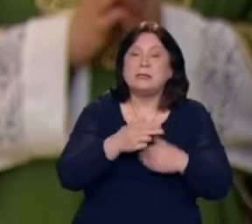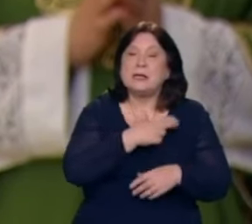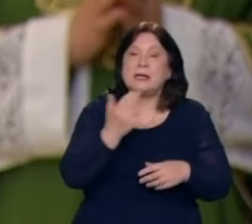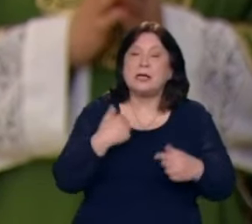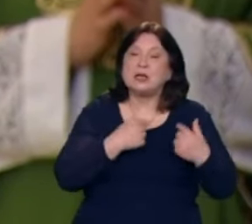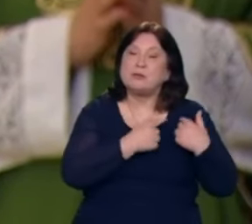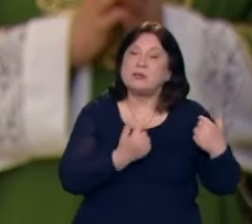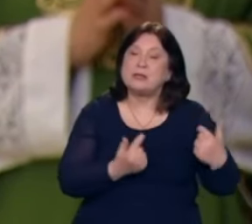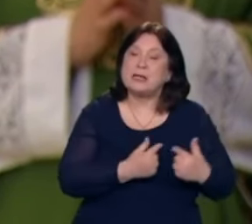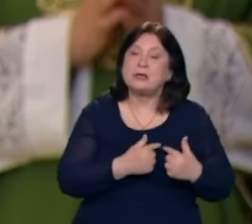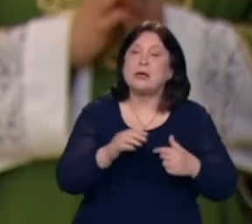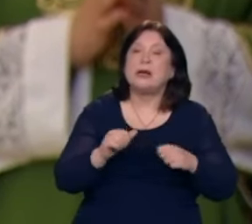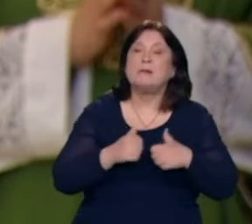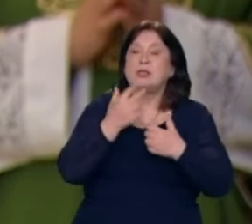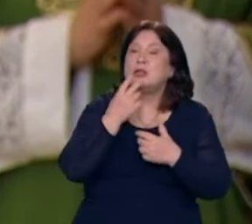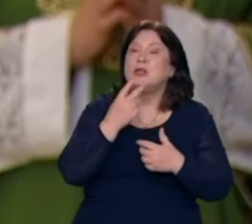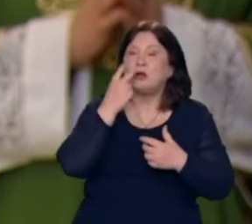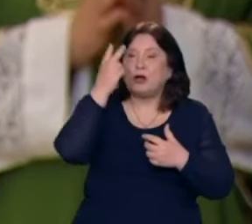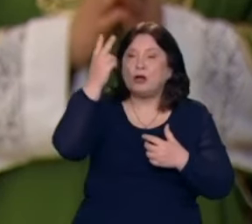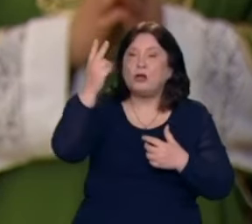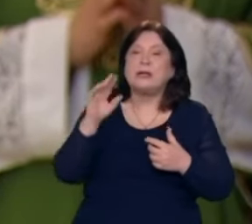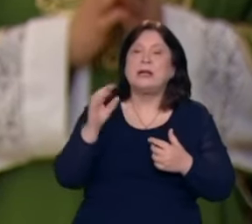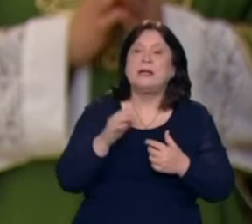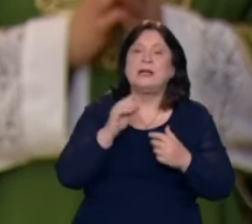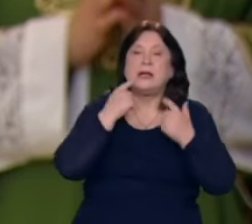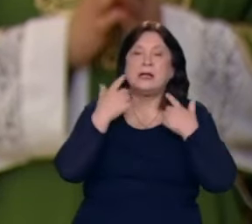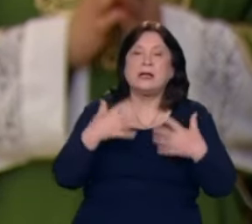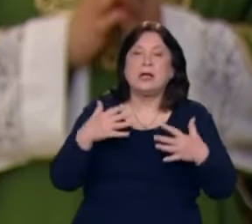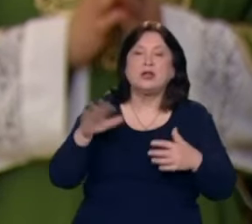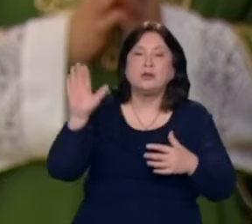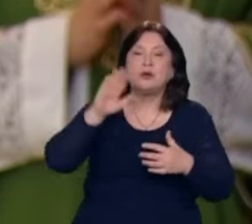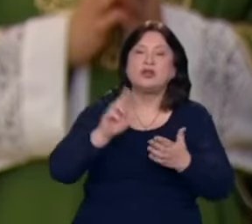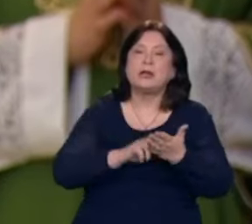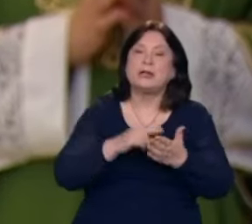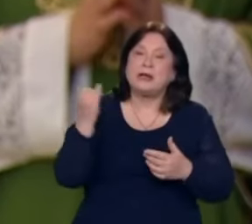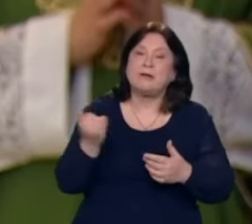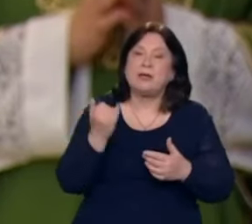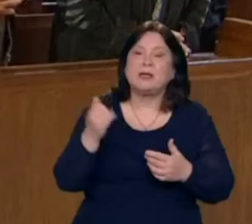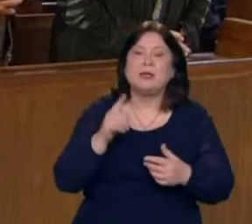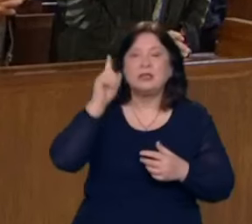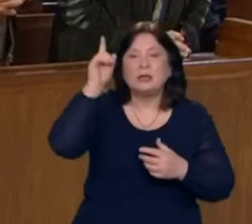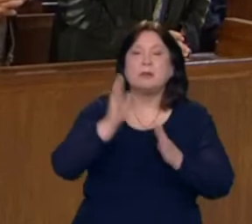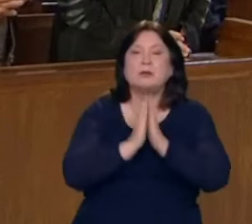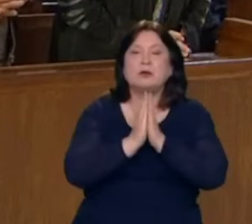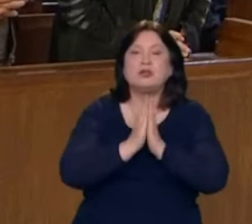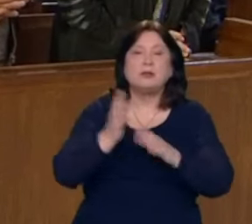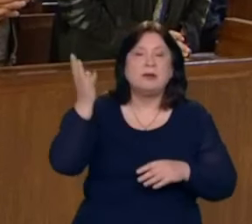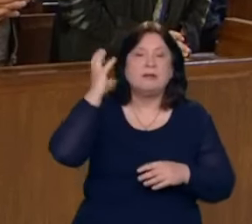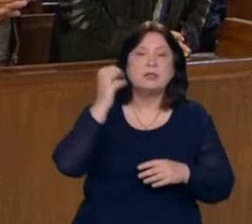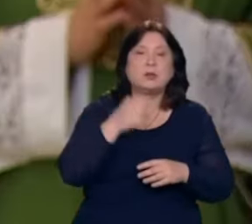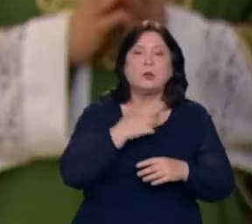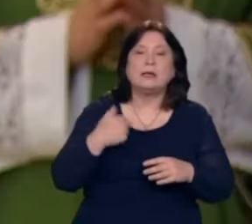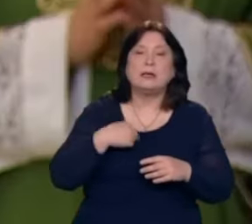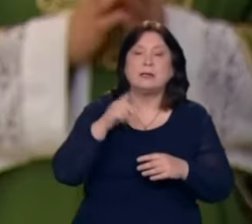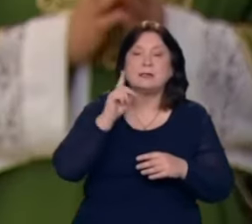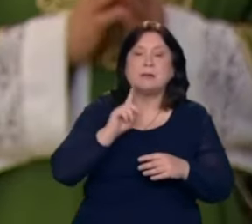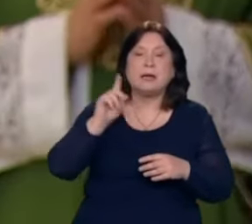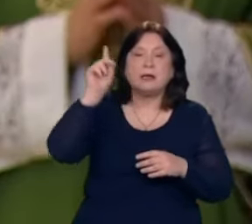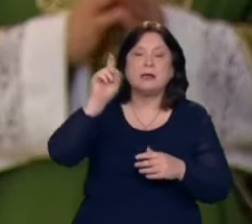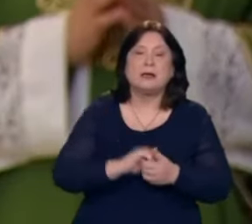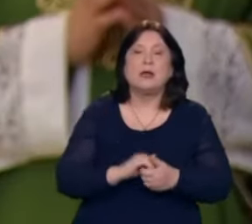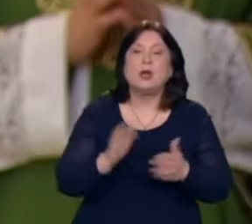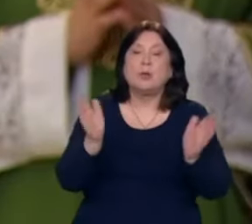dostąpili radości oglądania Bożego oblicza na wieki Ciebie prosimy wysłuchaj n Módlmy się